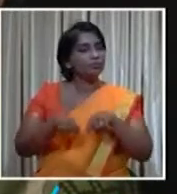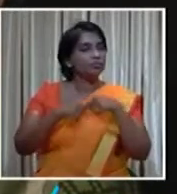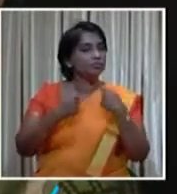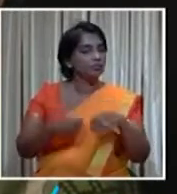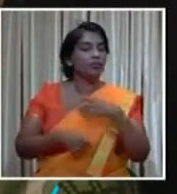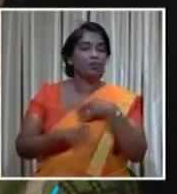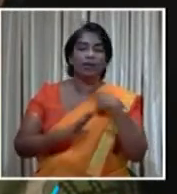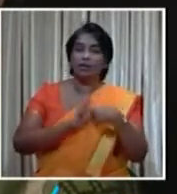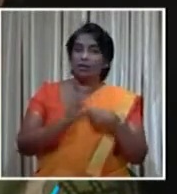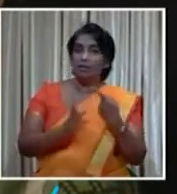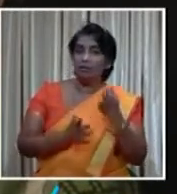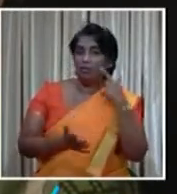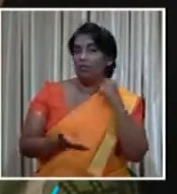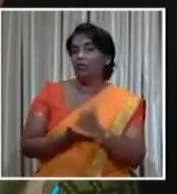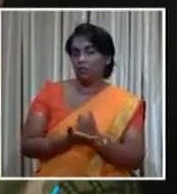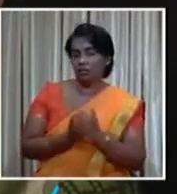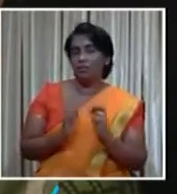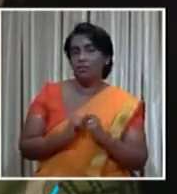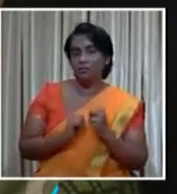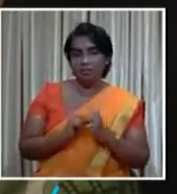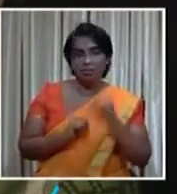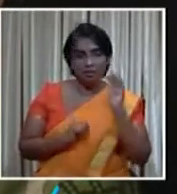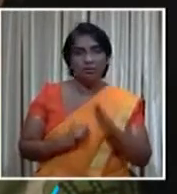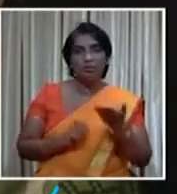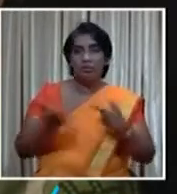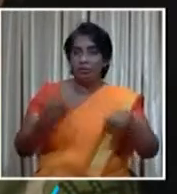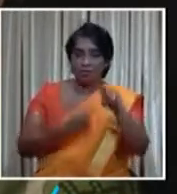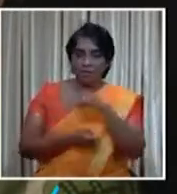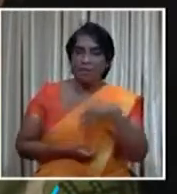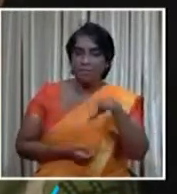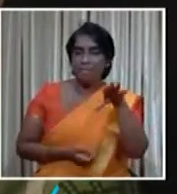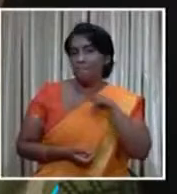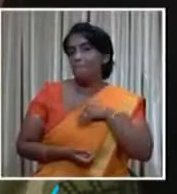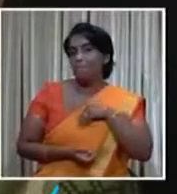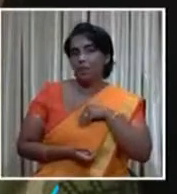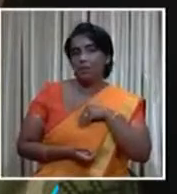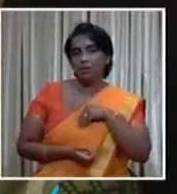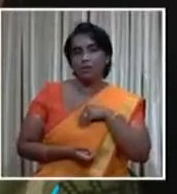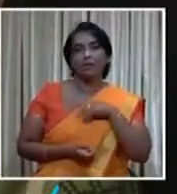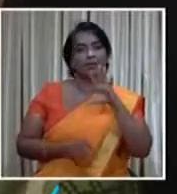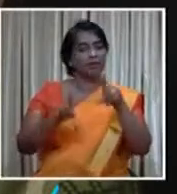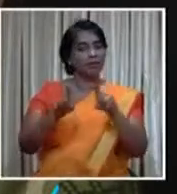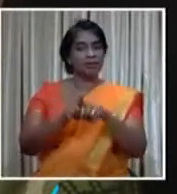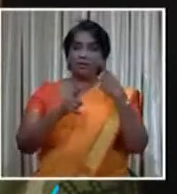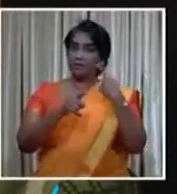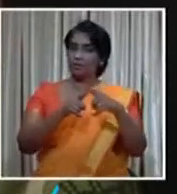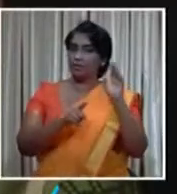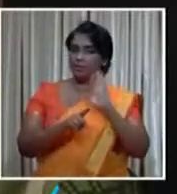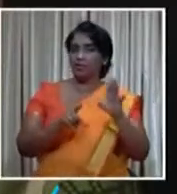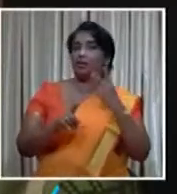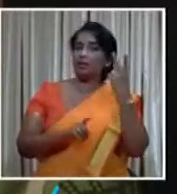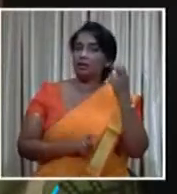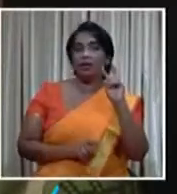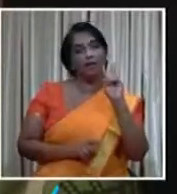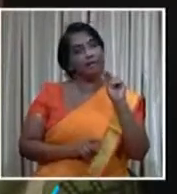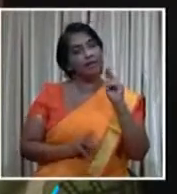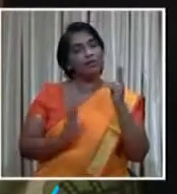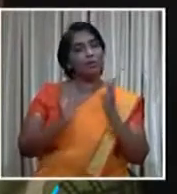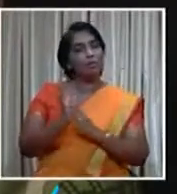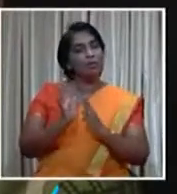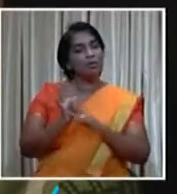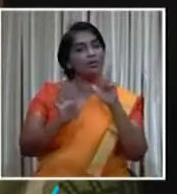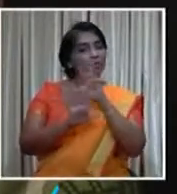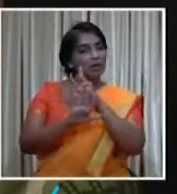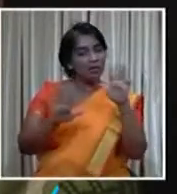අපේ ආර්ථිකයට දැරීම අතිශය අපහසු බව අපි සියලු දෙනාම පිළිගත යුතුයි. ඒ විතරක් නෙමෙයි 2020 මාර්තු 19